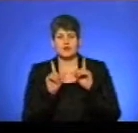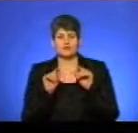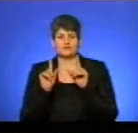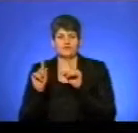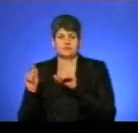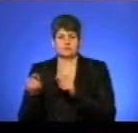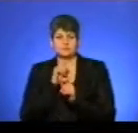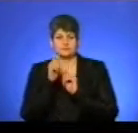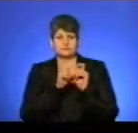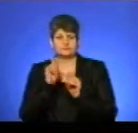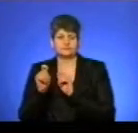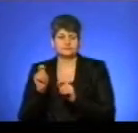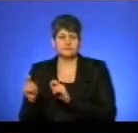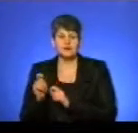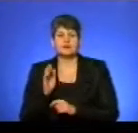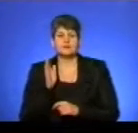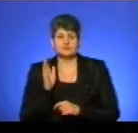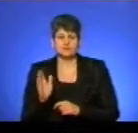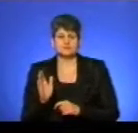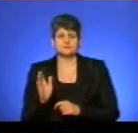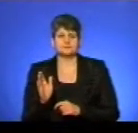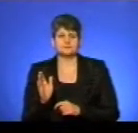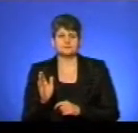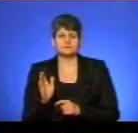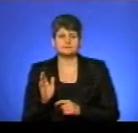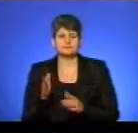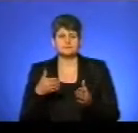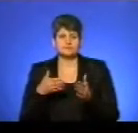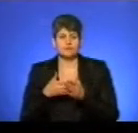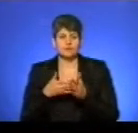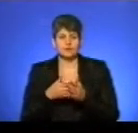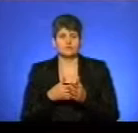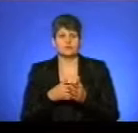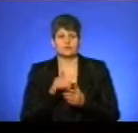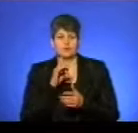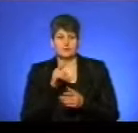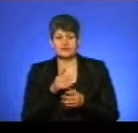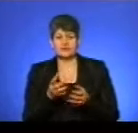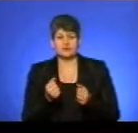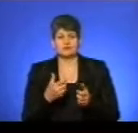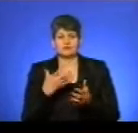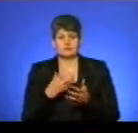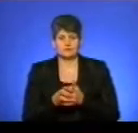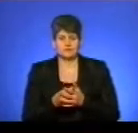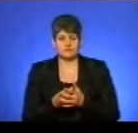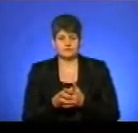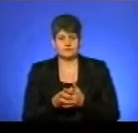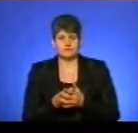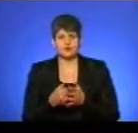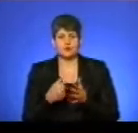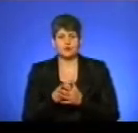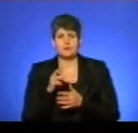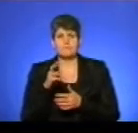подарунків. І воно буде відбуватися, допоки вони не отримують своїх власників до Миколая. Люди